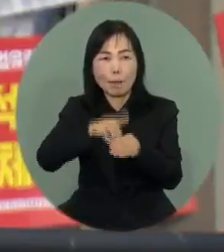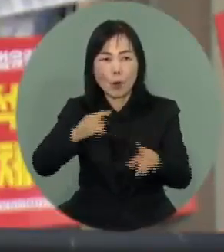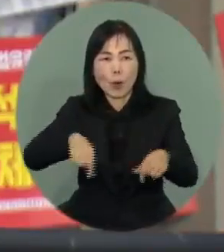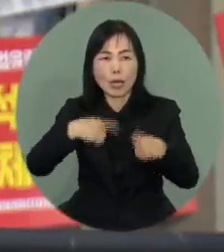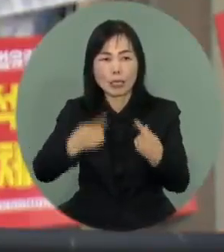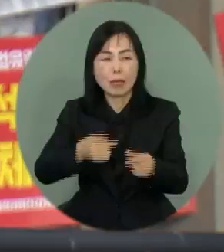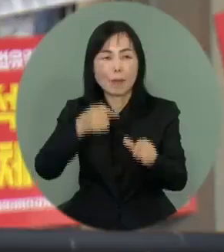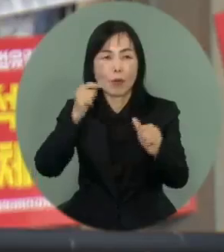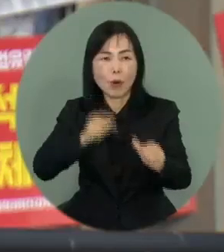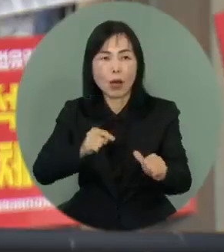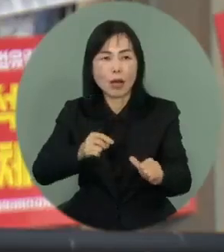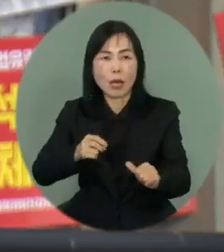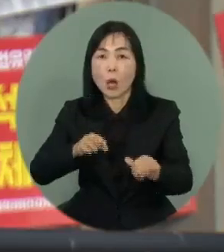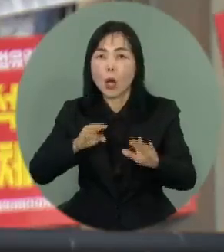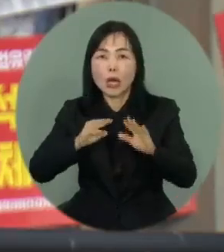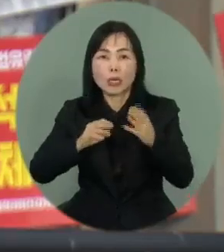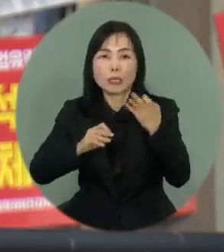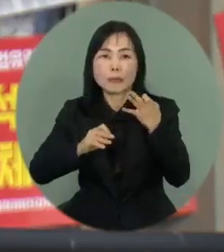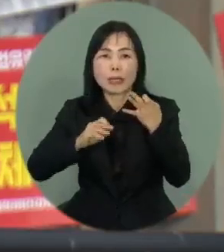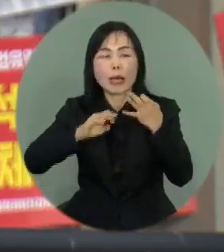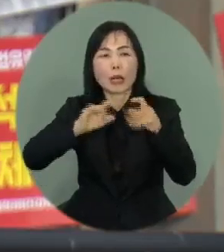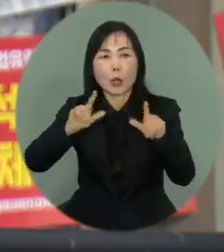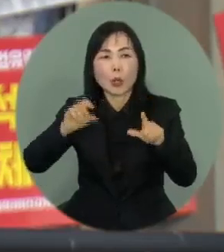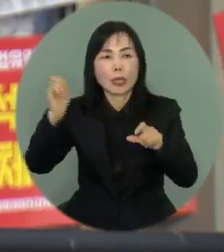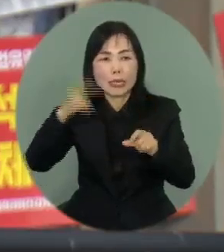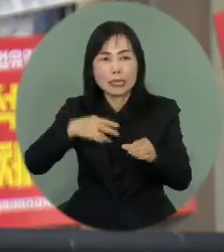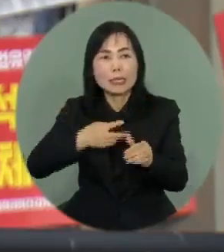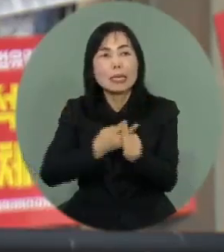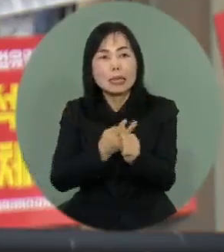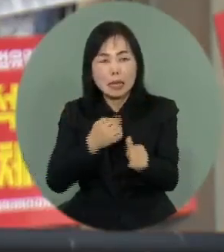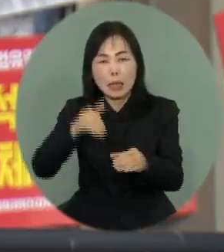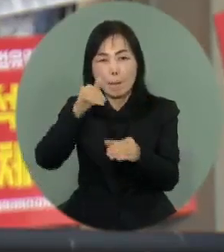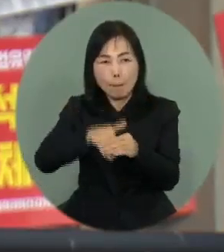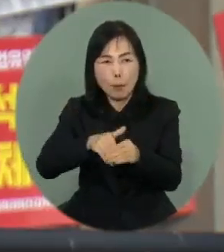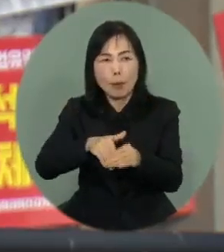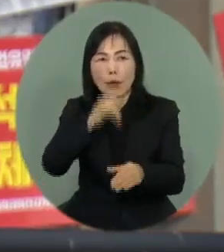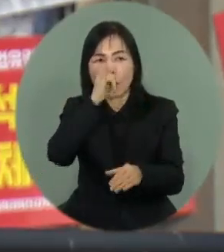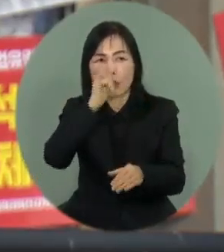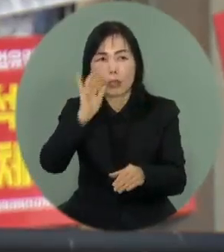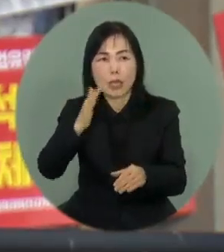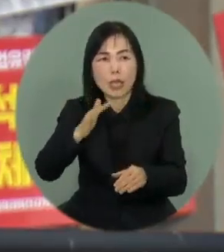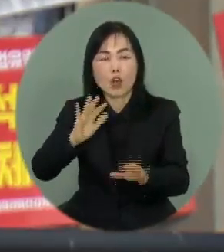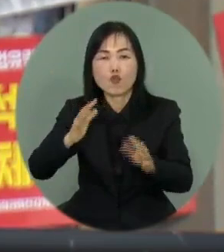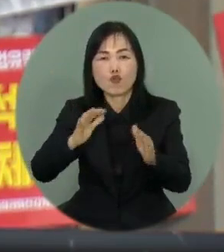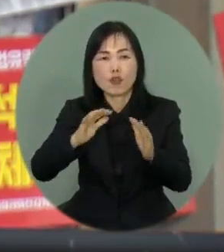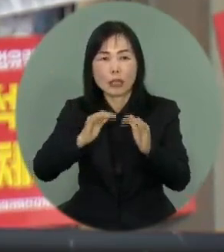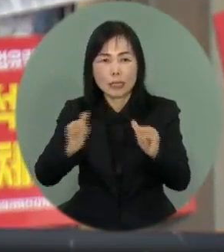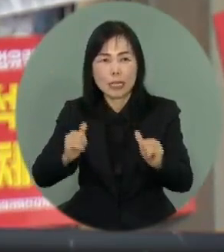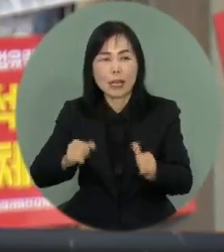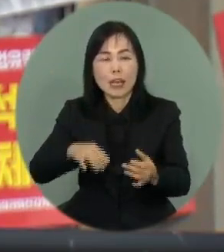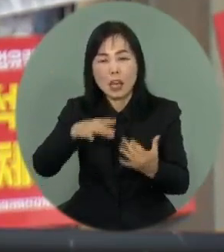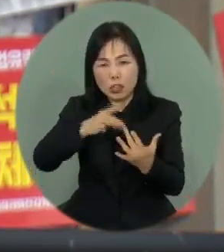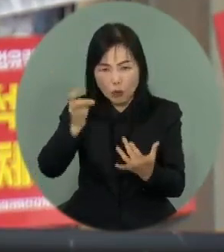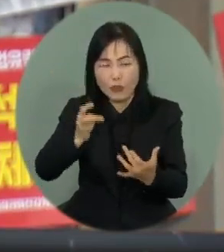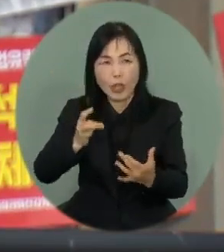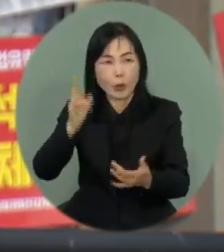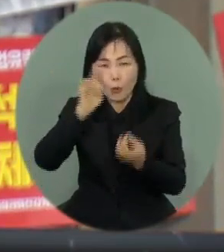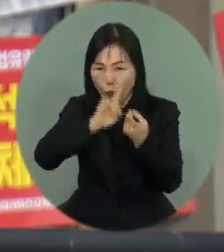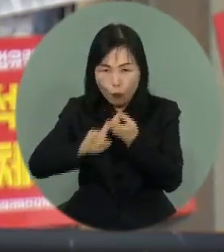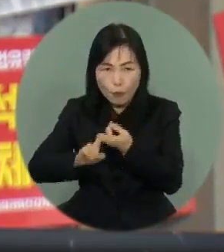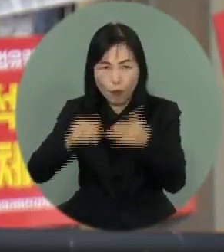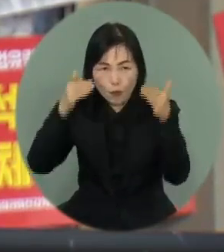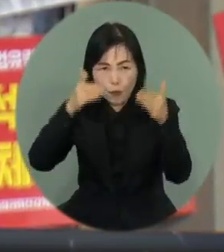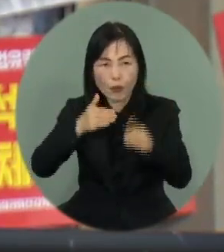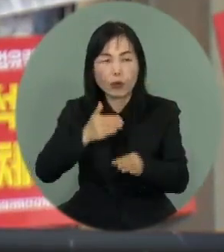소추안에 대한 재표결이 오는 14일로 다가온 가운데 도내 국회의원들의 선택에 관심이 집중되고 있습니다.